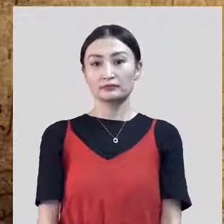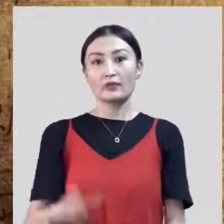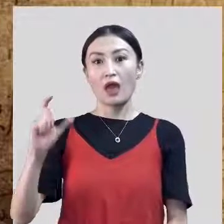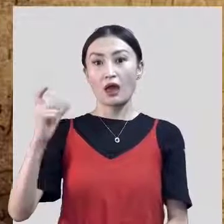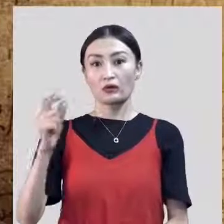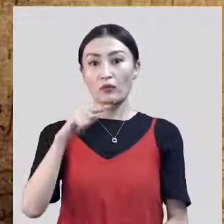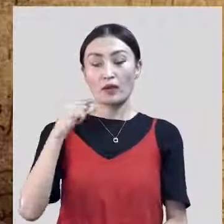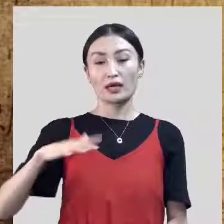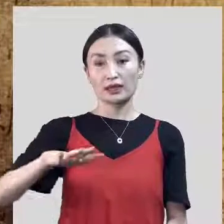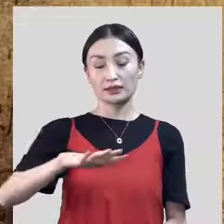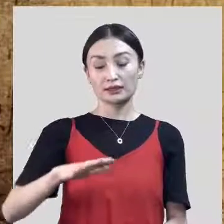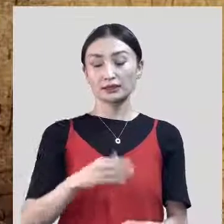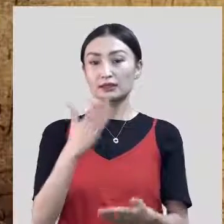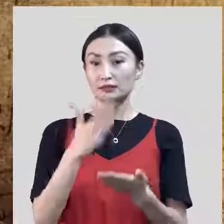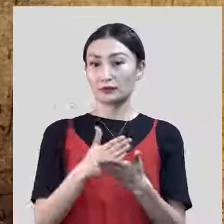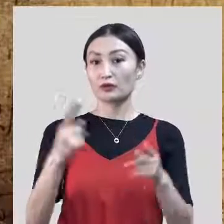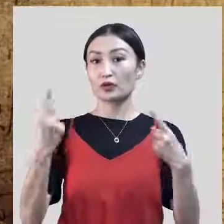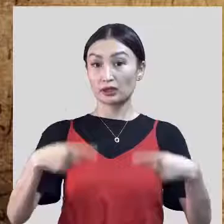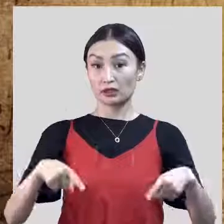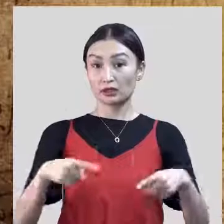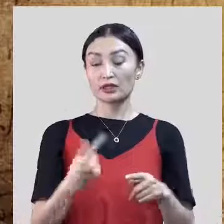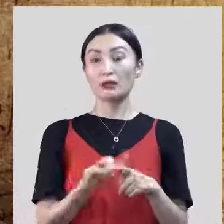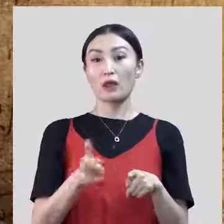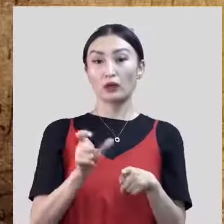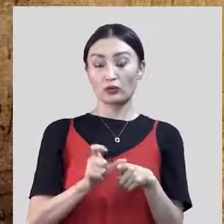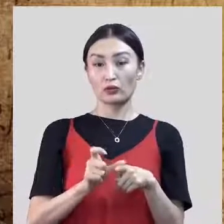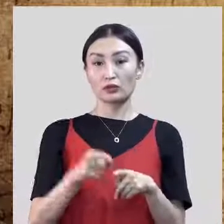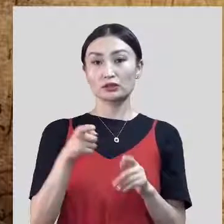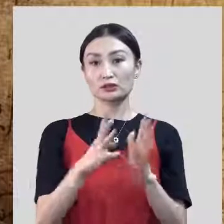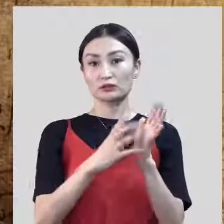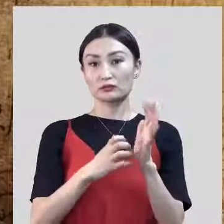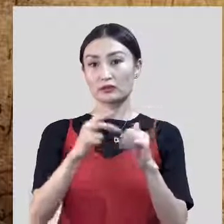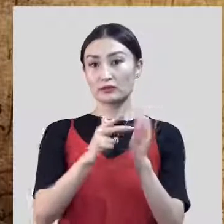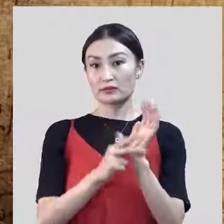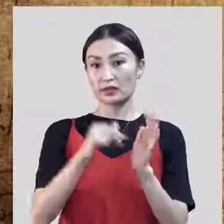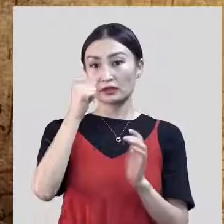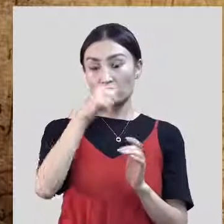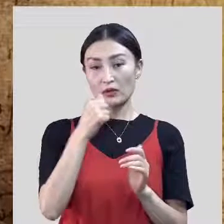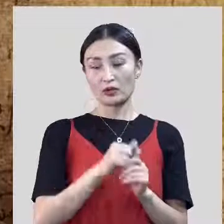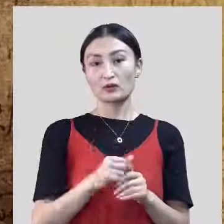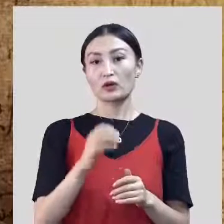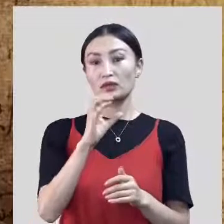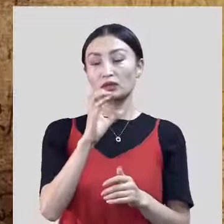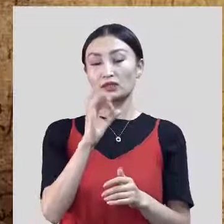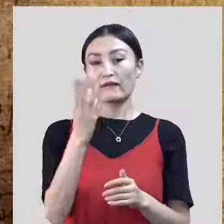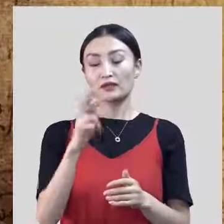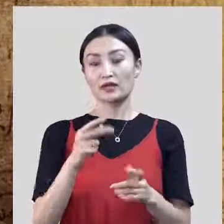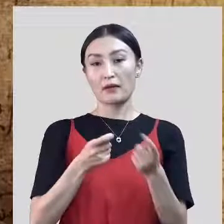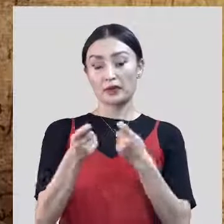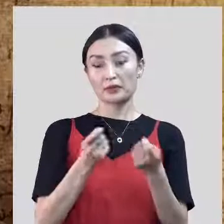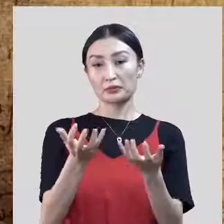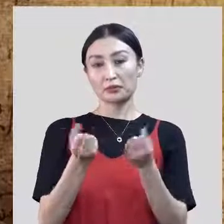экономика россии испытывала кризис и поэтому в 1918 году советское правительство